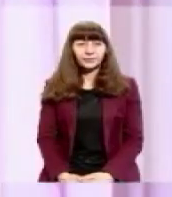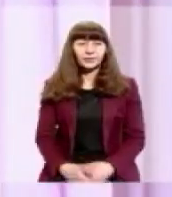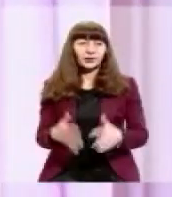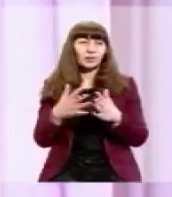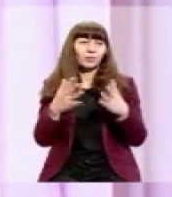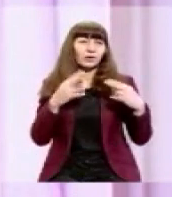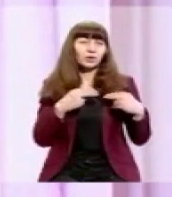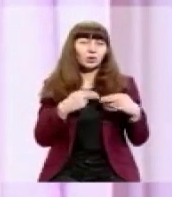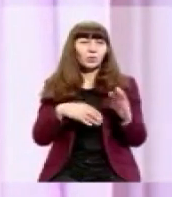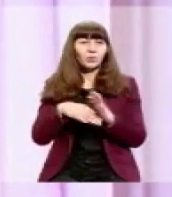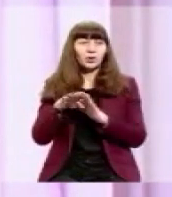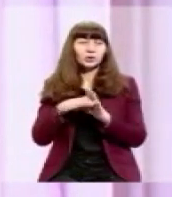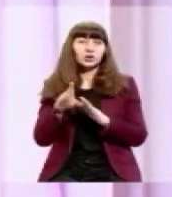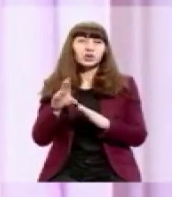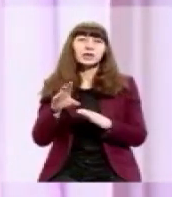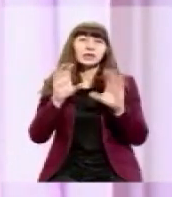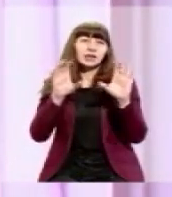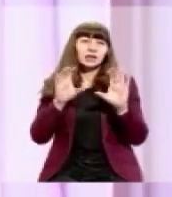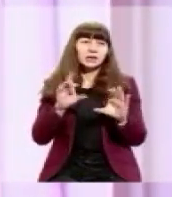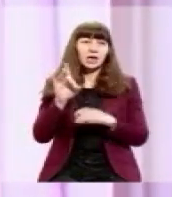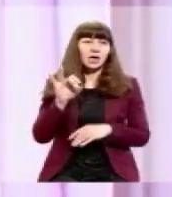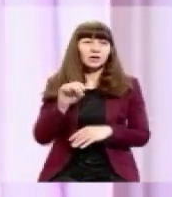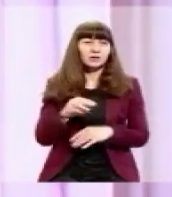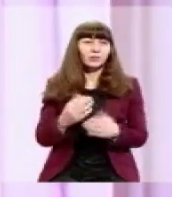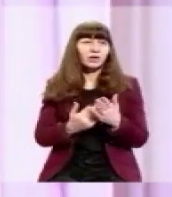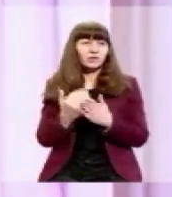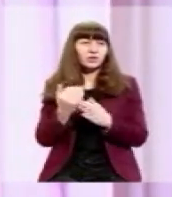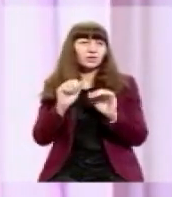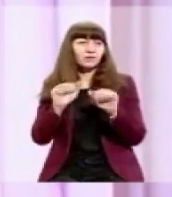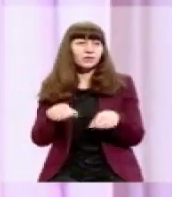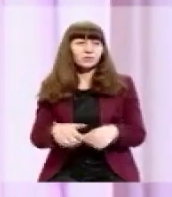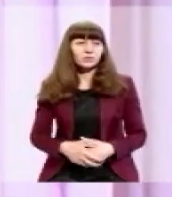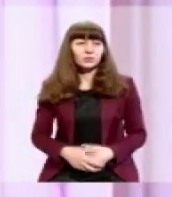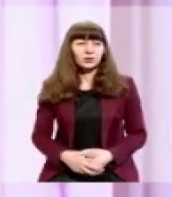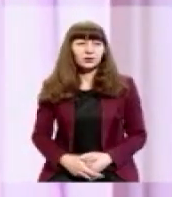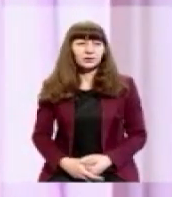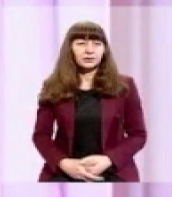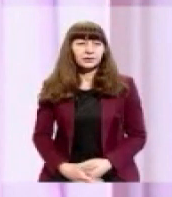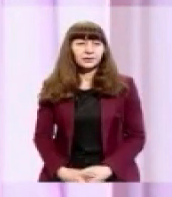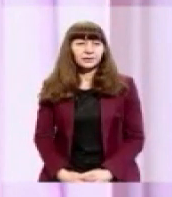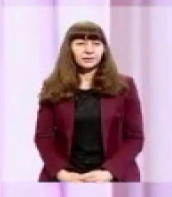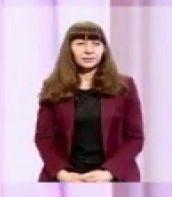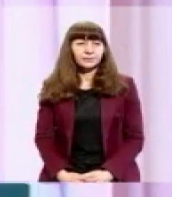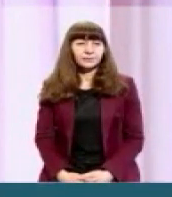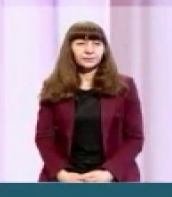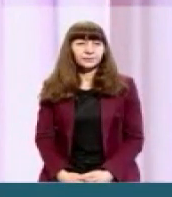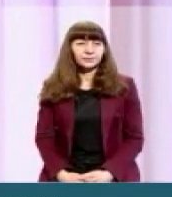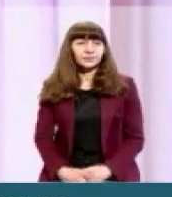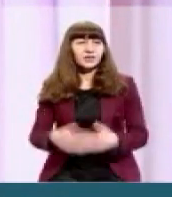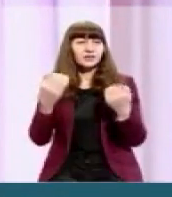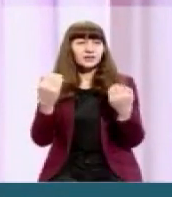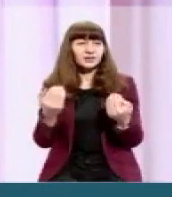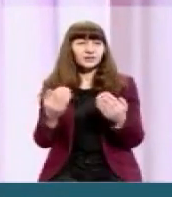по совершенствованию нормативно-правовых актов, повышению боевого потенциала, усилению организационно-штатной структуры Национальной гвардии.